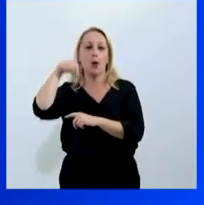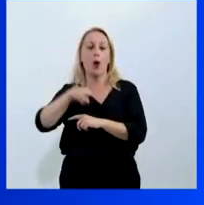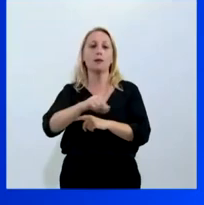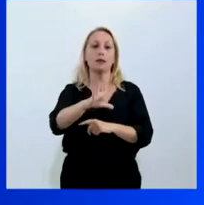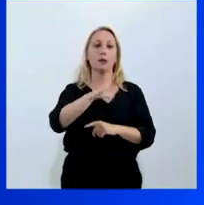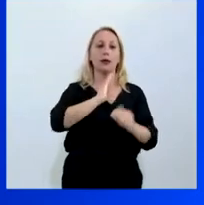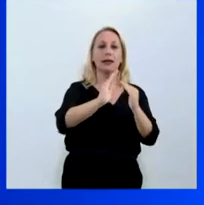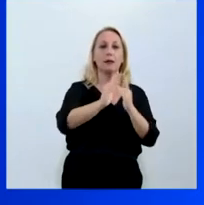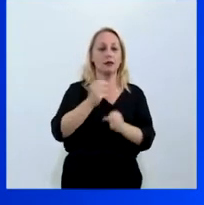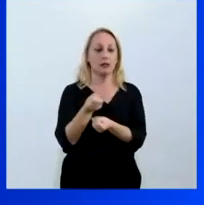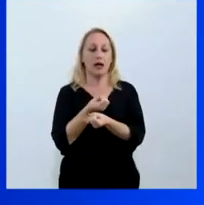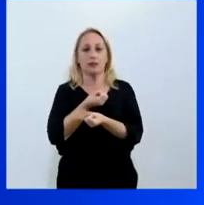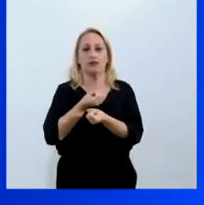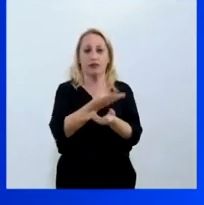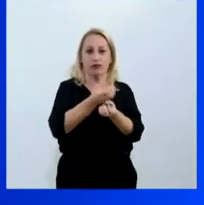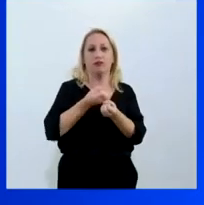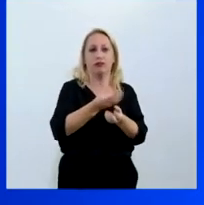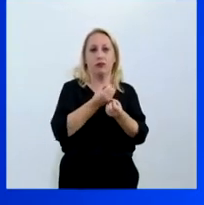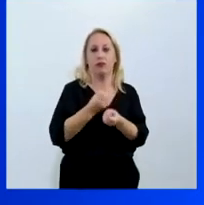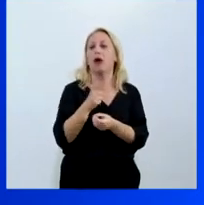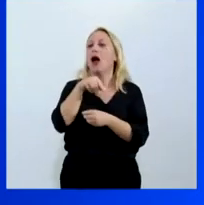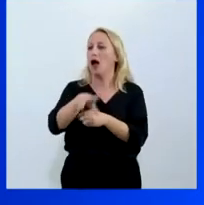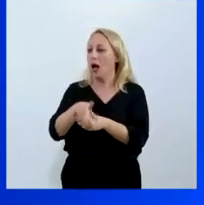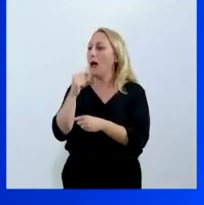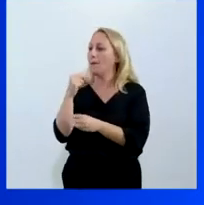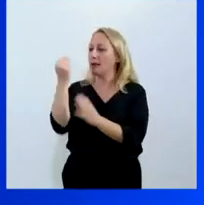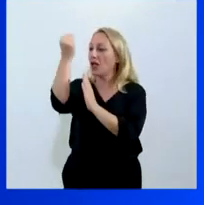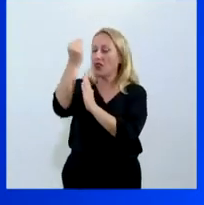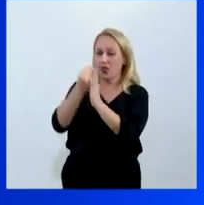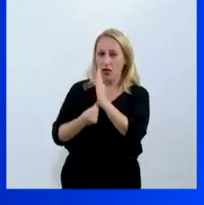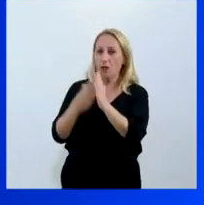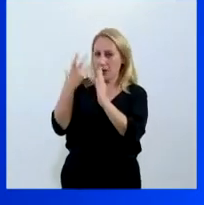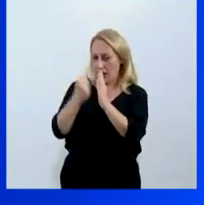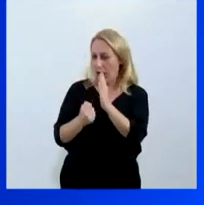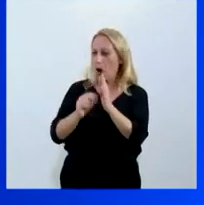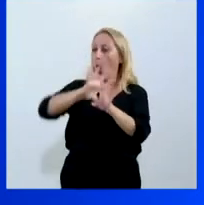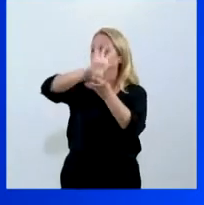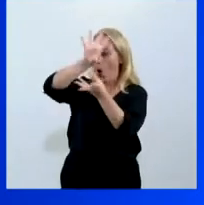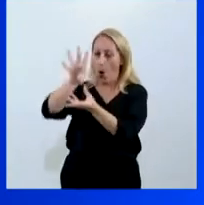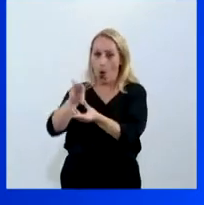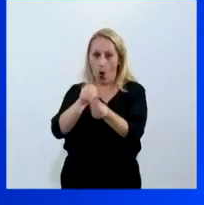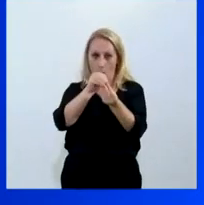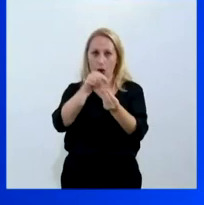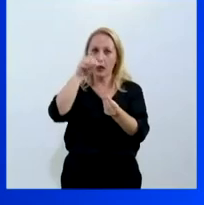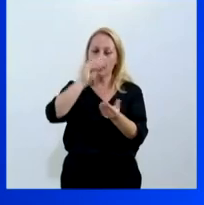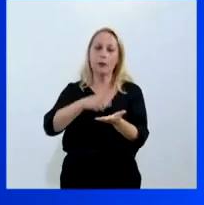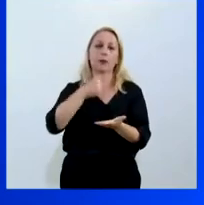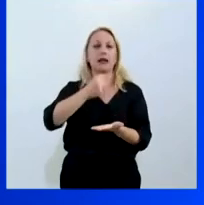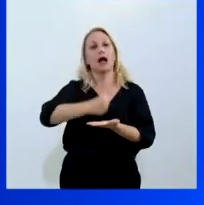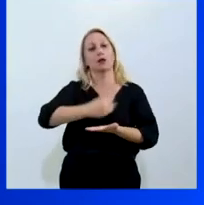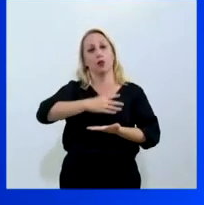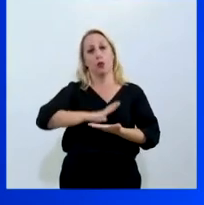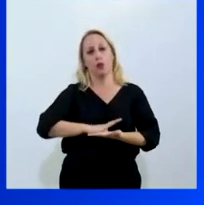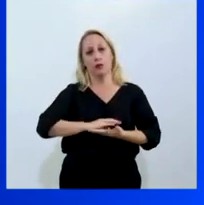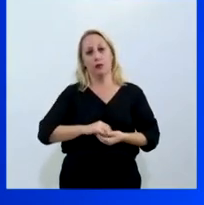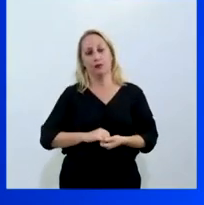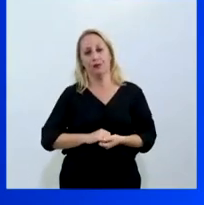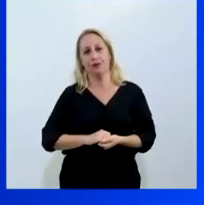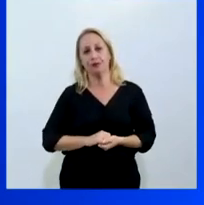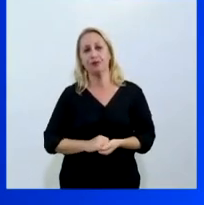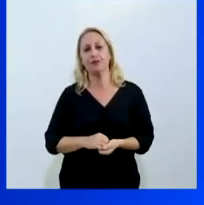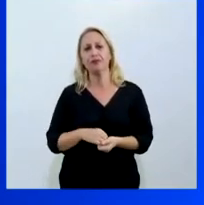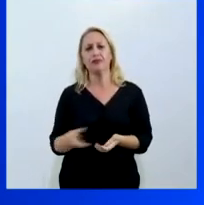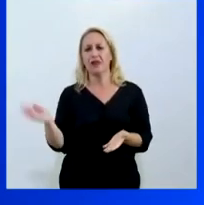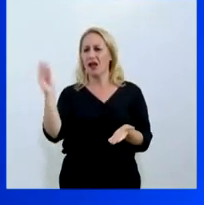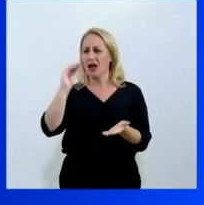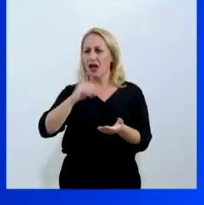να κρίνουμε τα επιστημονικά δεδομένα τα οποία θέτουν στην διάθεσή μας. Έχω μιλήσει πολλές φορές για την